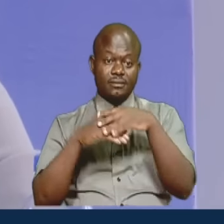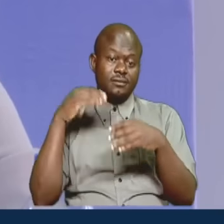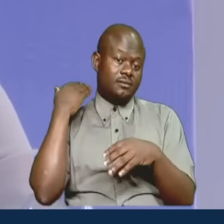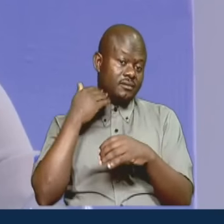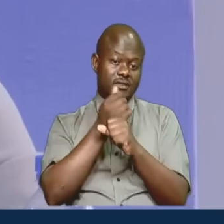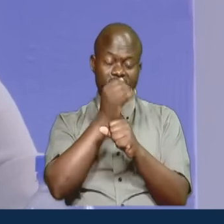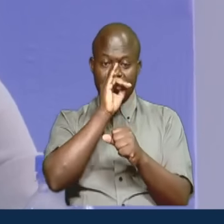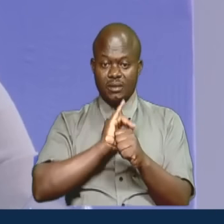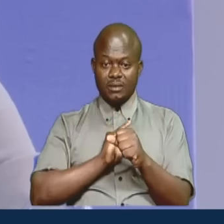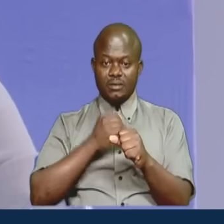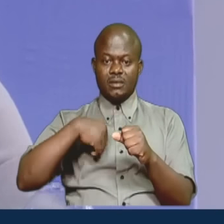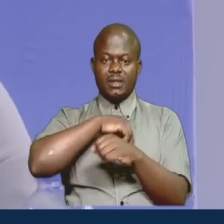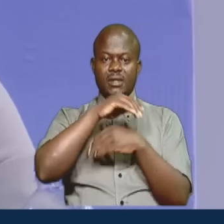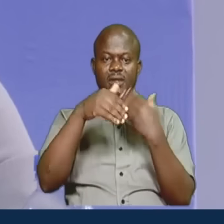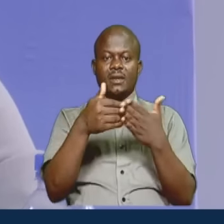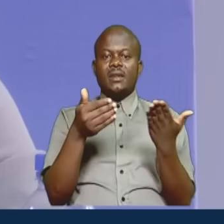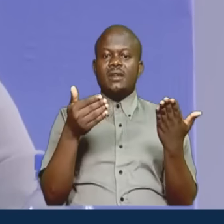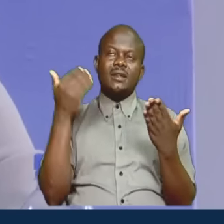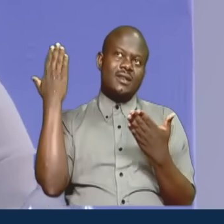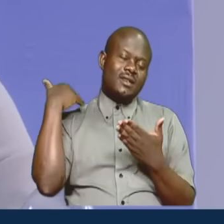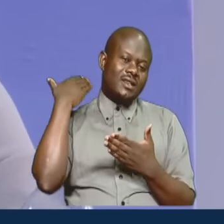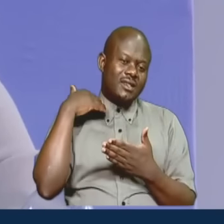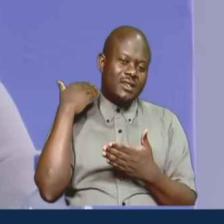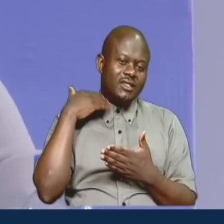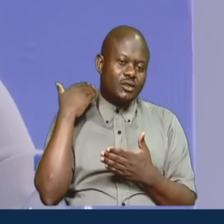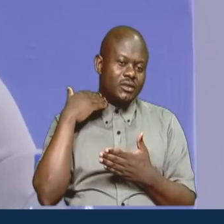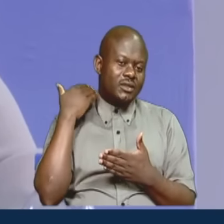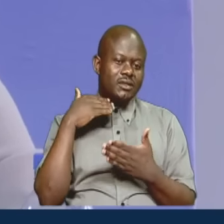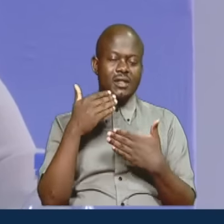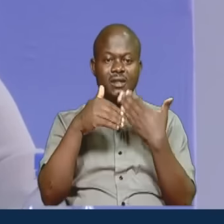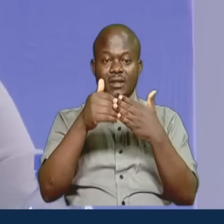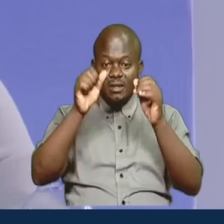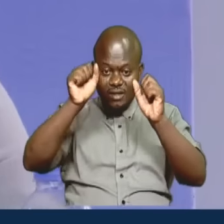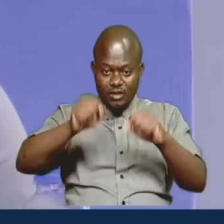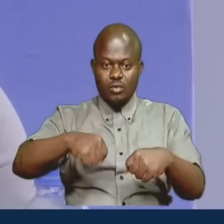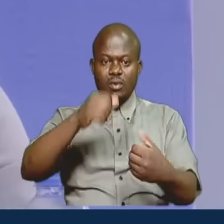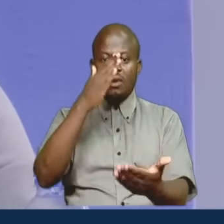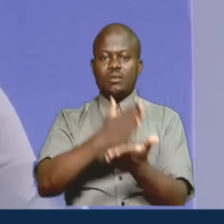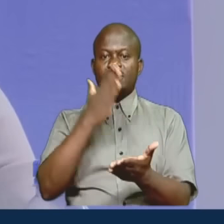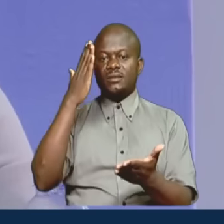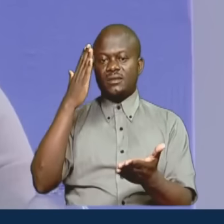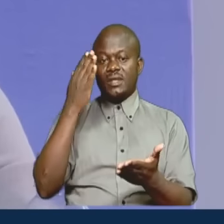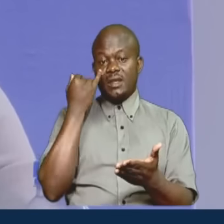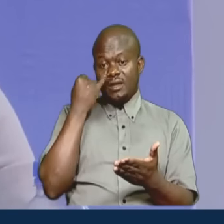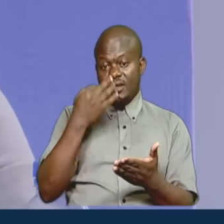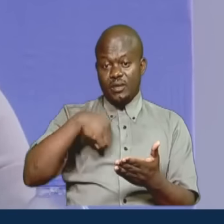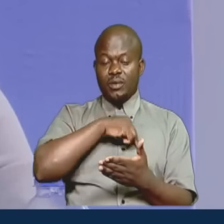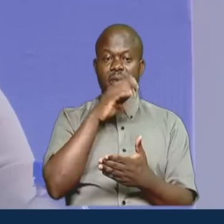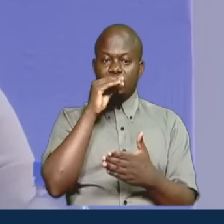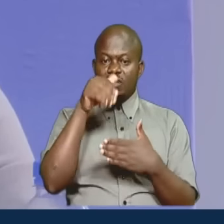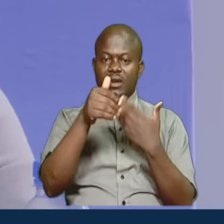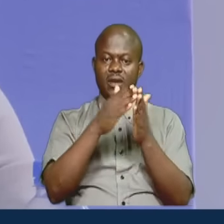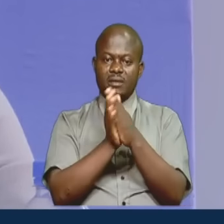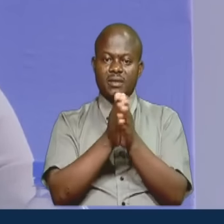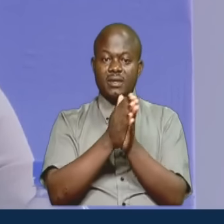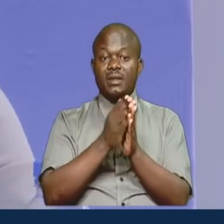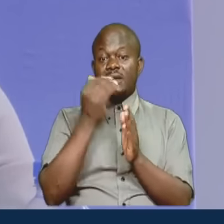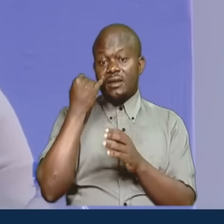yakorewe Abatutsi yari Jenoside yashoboraga guhagarikwa. Iyo tuvuga aya mateka, iyo